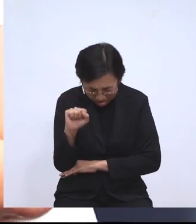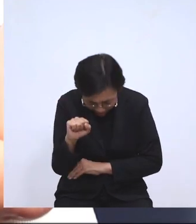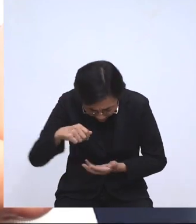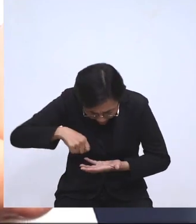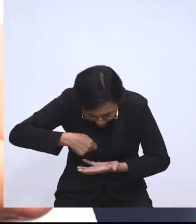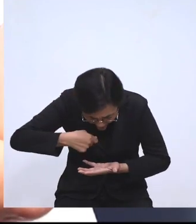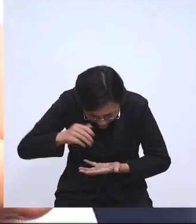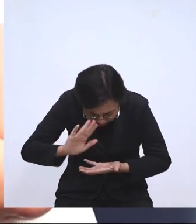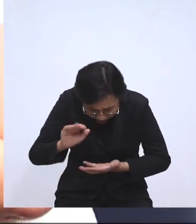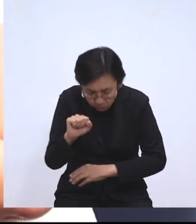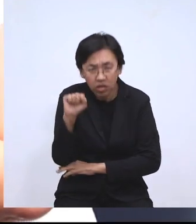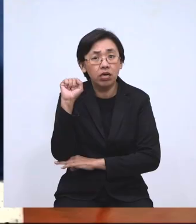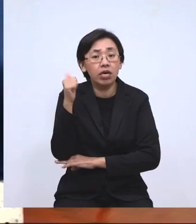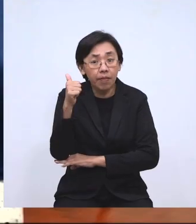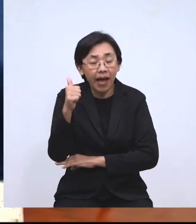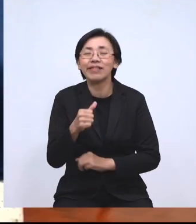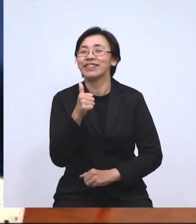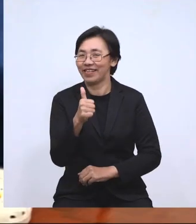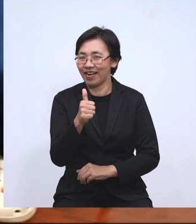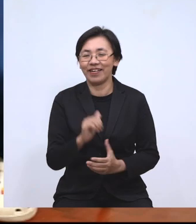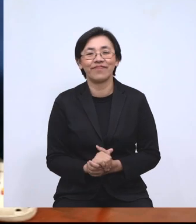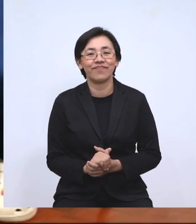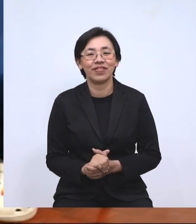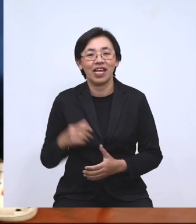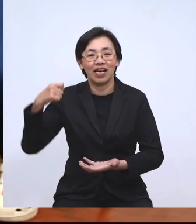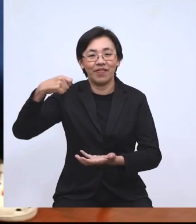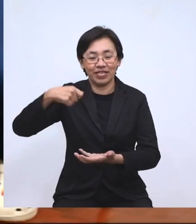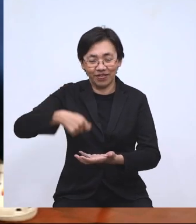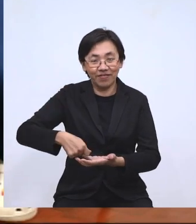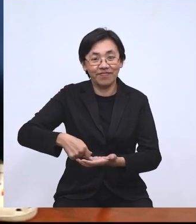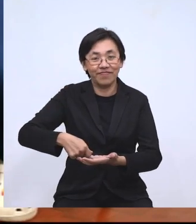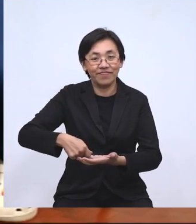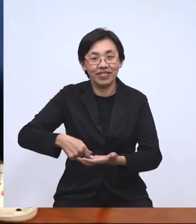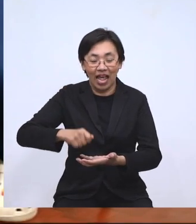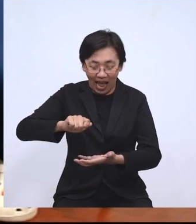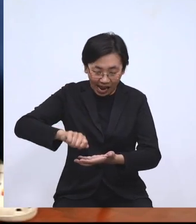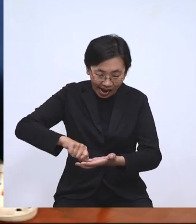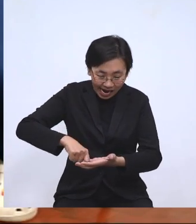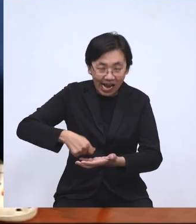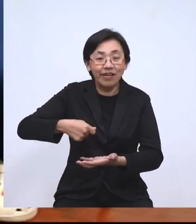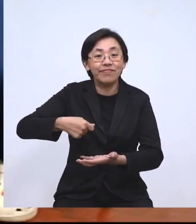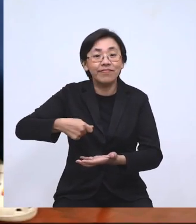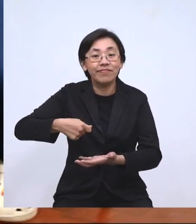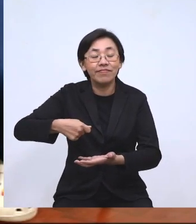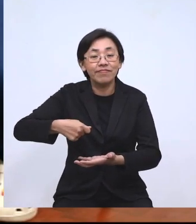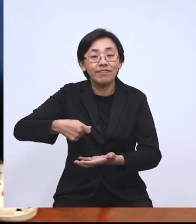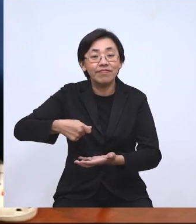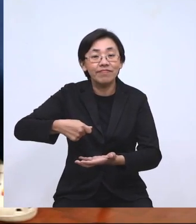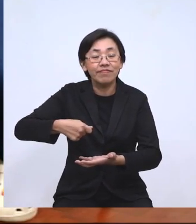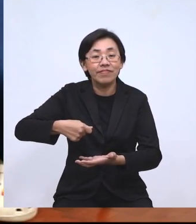เข้าไปหาข้าวได้ไหมครับ ได ้ครับแล้วก็วางช้อนลงแล้วก็ตักข้าวอะ